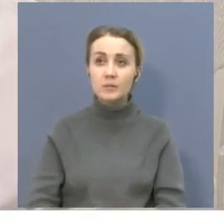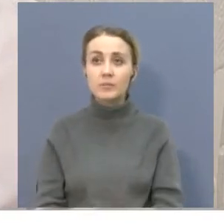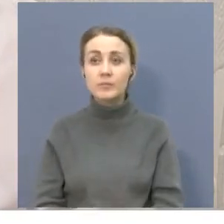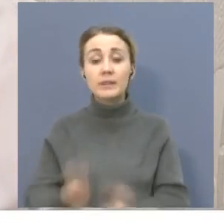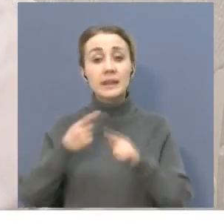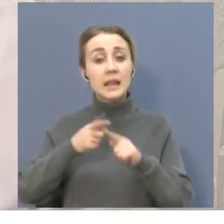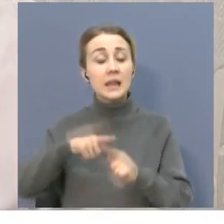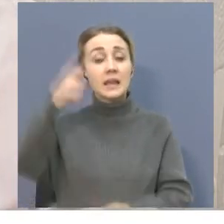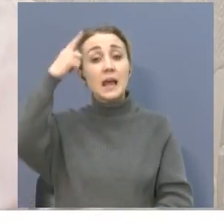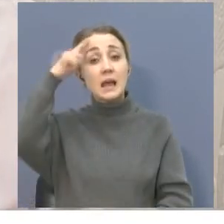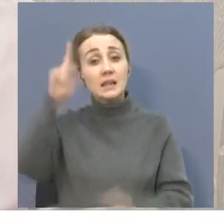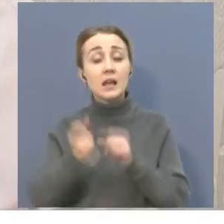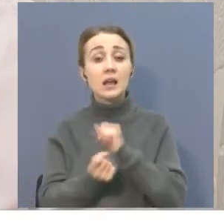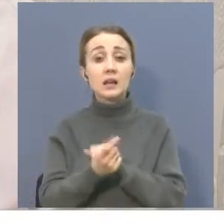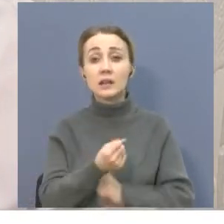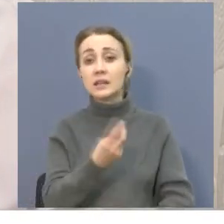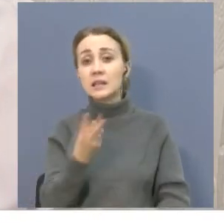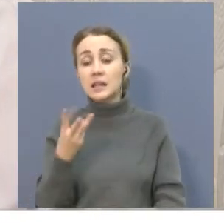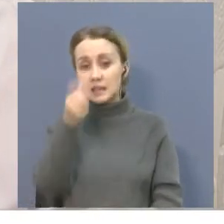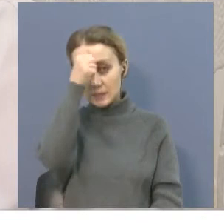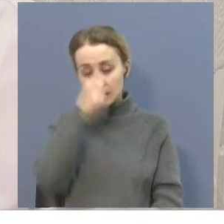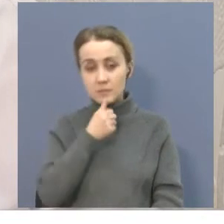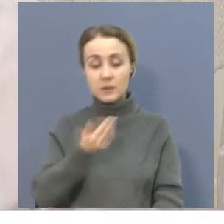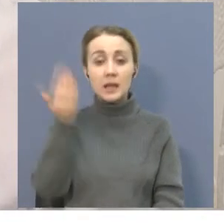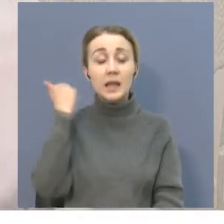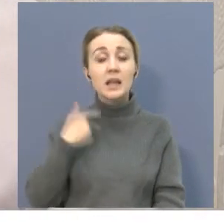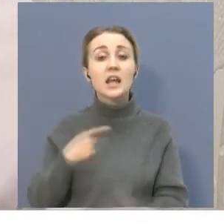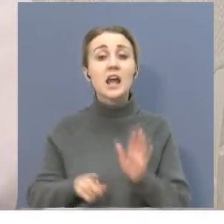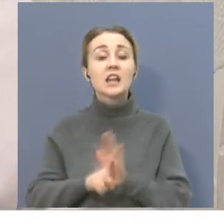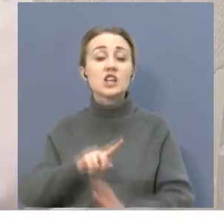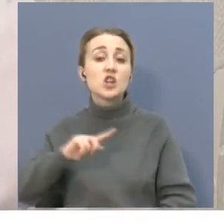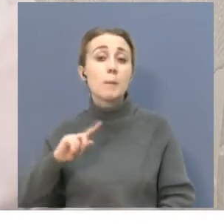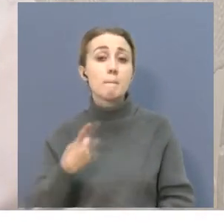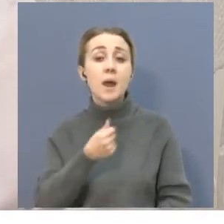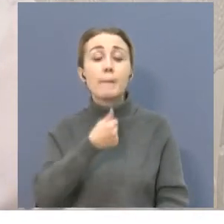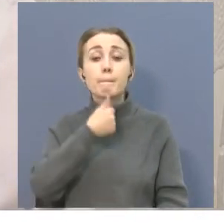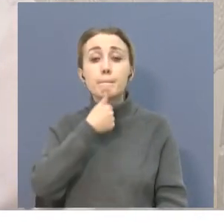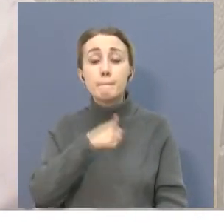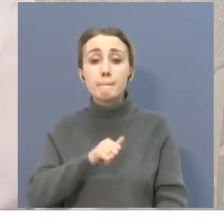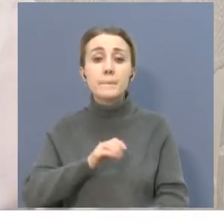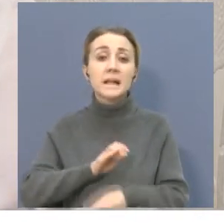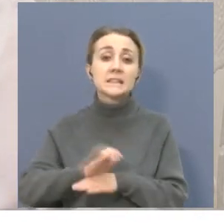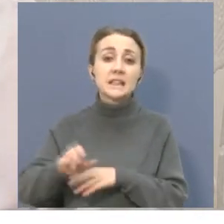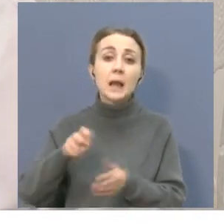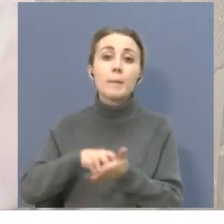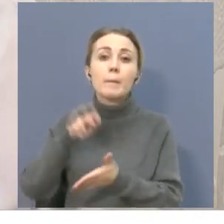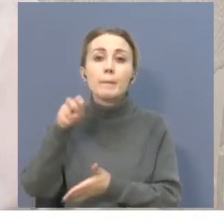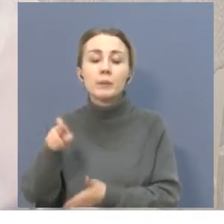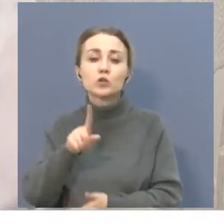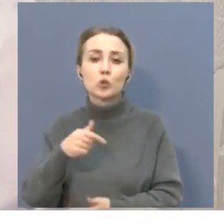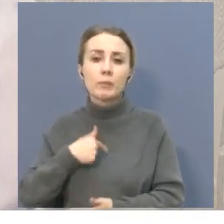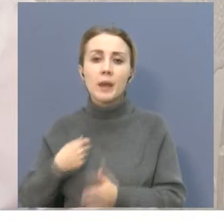Бәрі есімде. Мен мүлдем жүре алмадым. Айлап төсекте жаттым. Аяғымда гипс болды. Мені осы